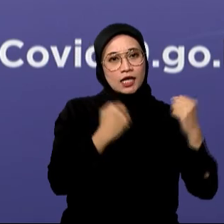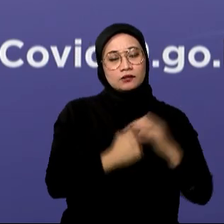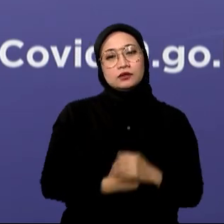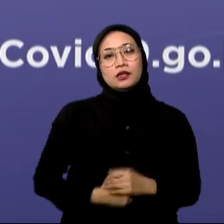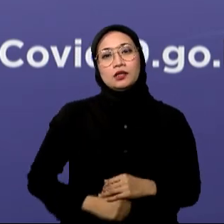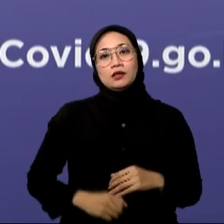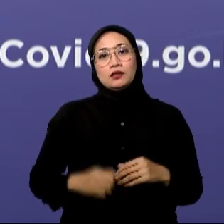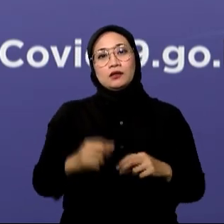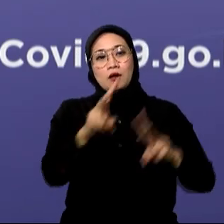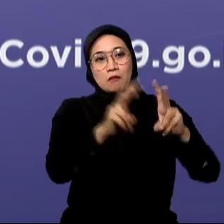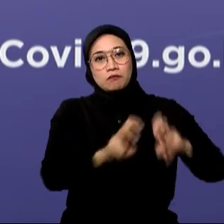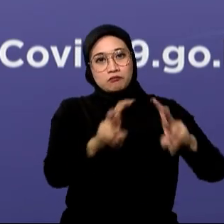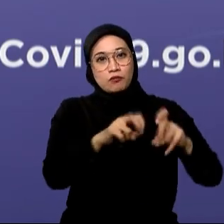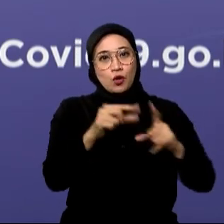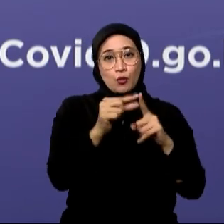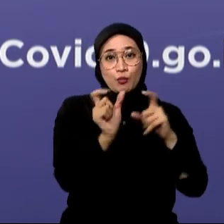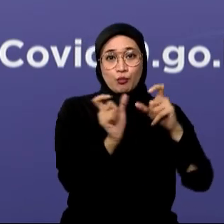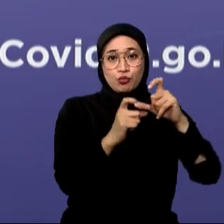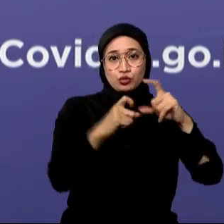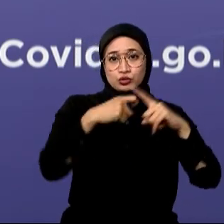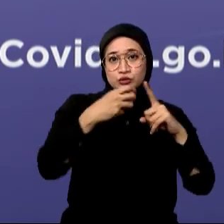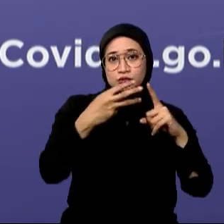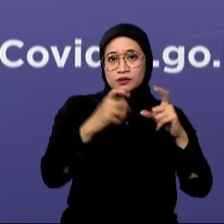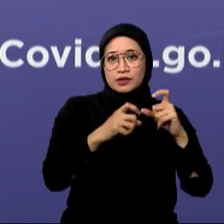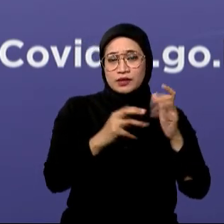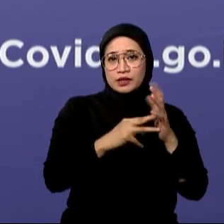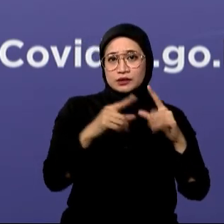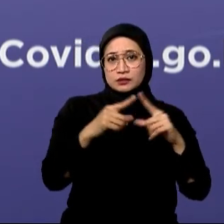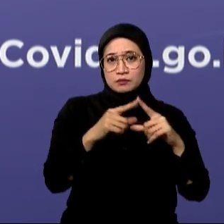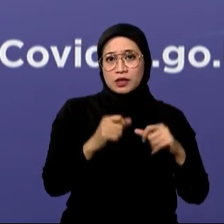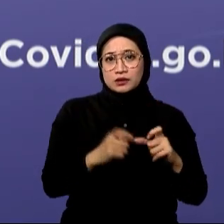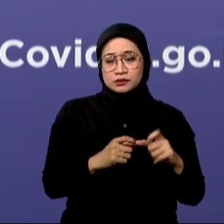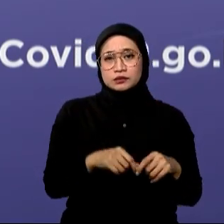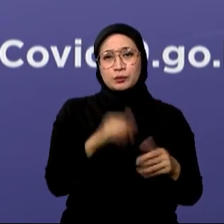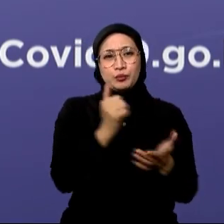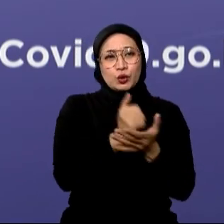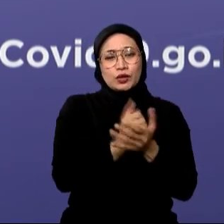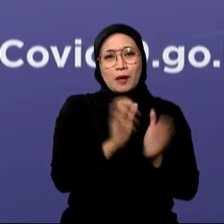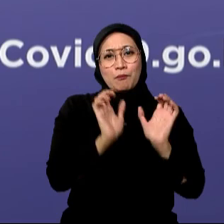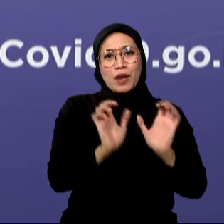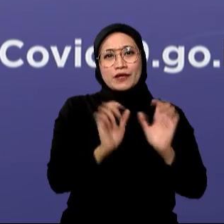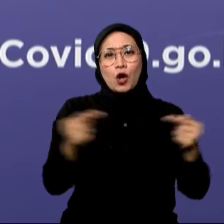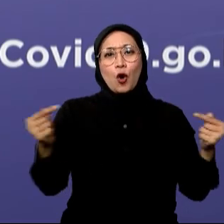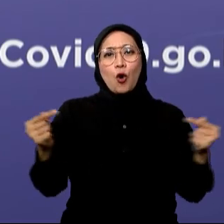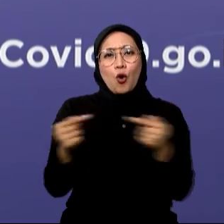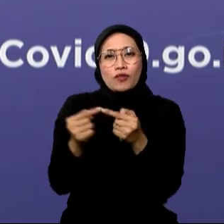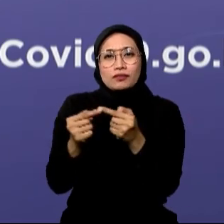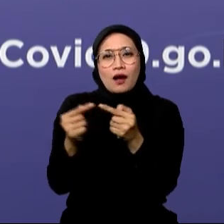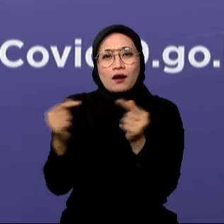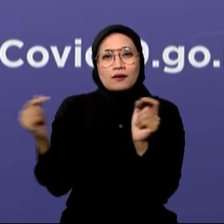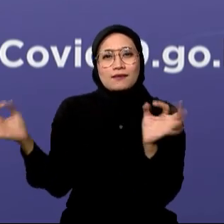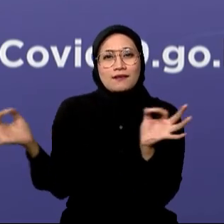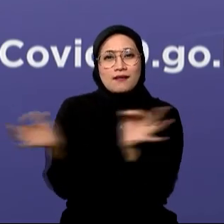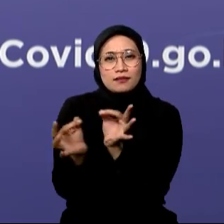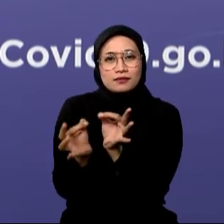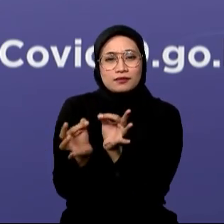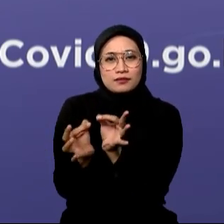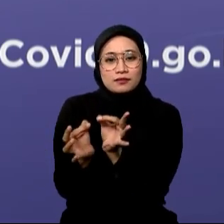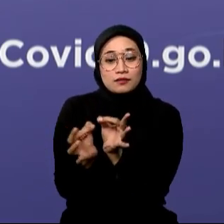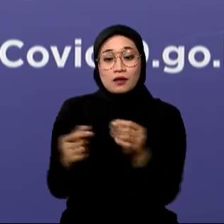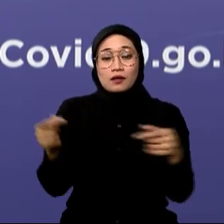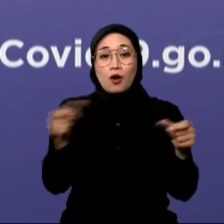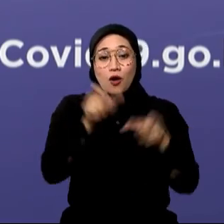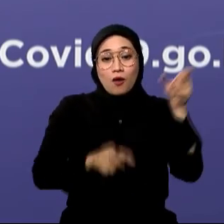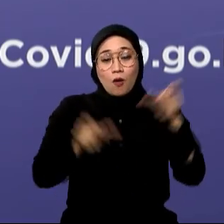Puskesmas, maka kita mendapatkan banyak kasus kontak erat. dari kasus kontak erat inilah yang kemudian